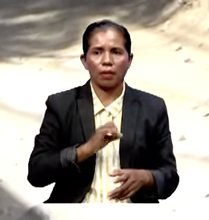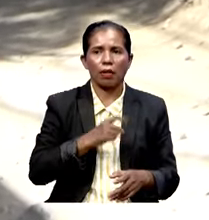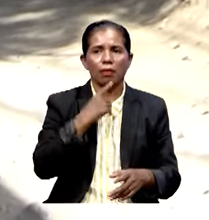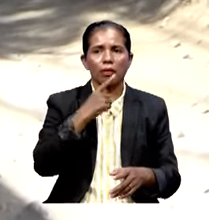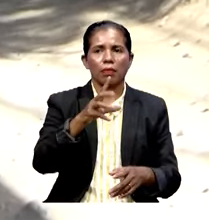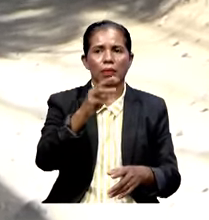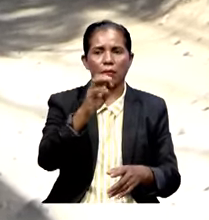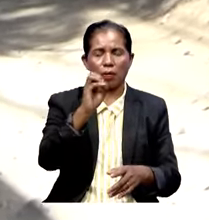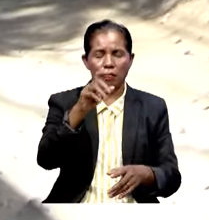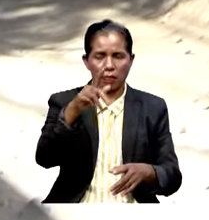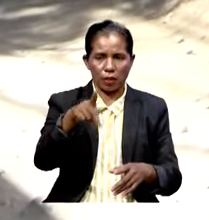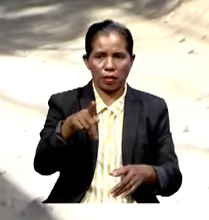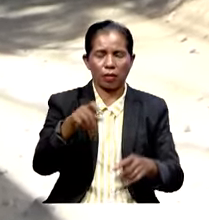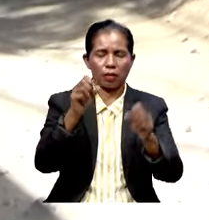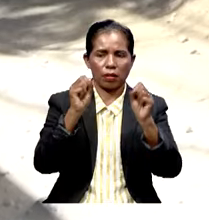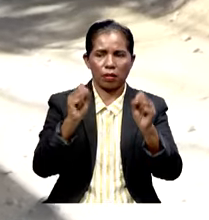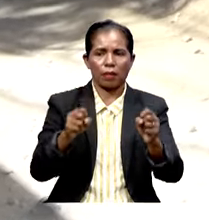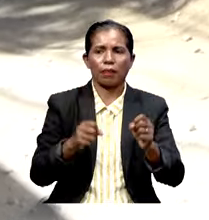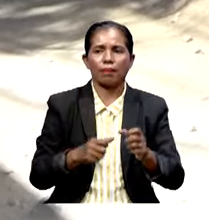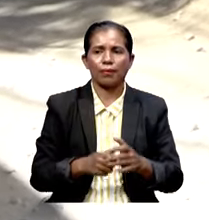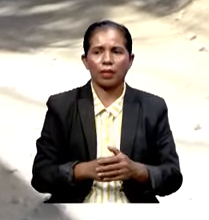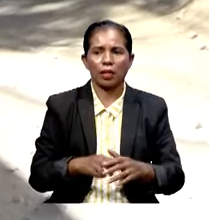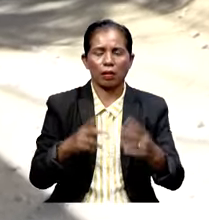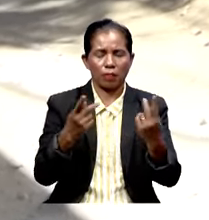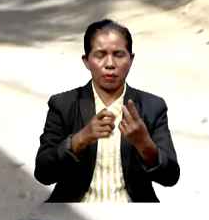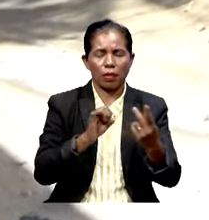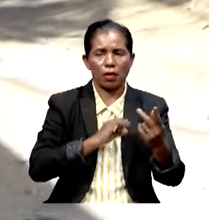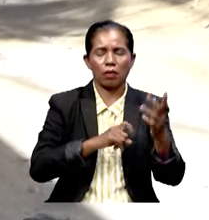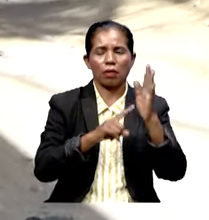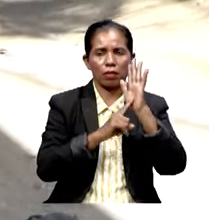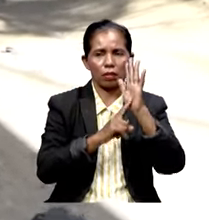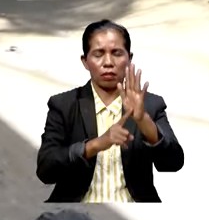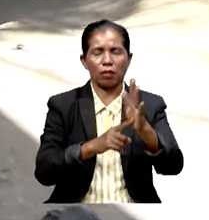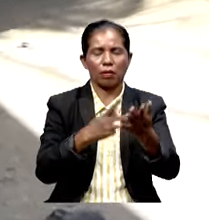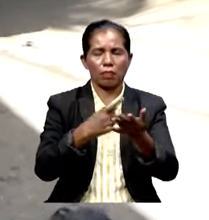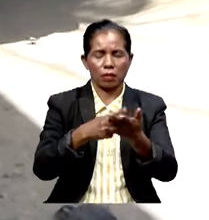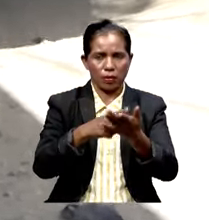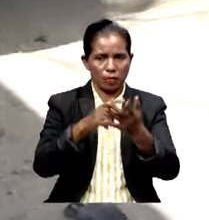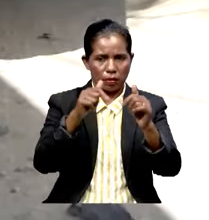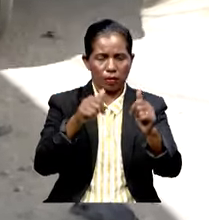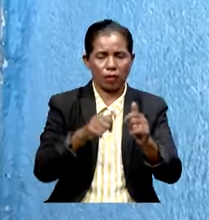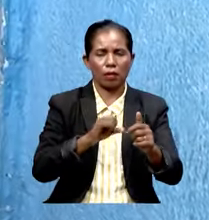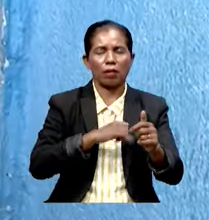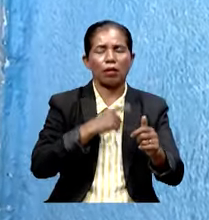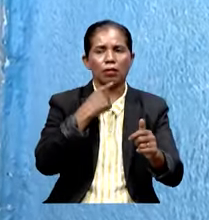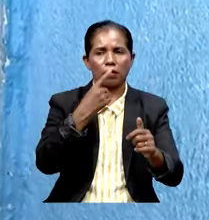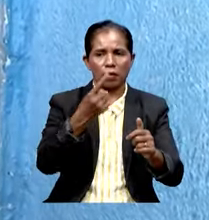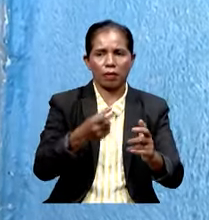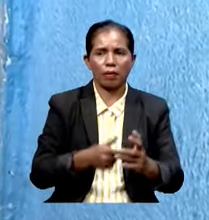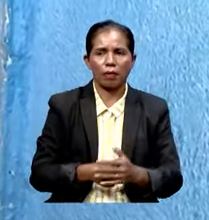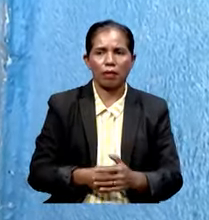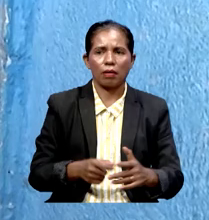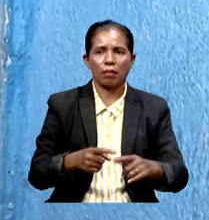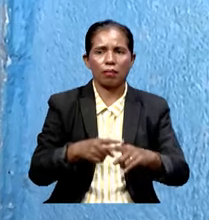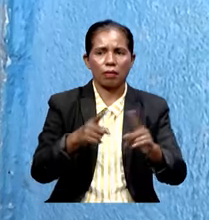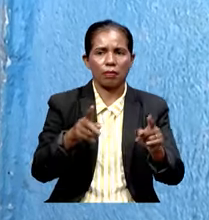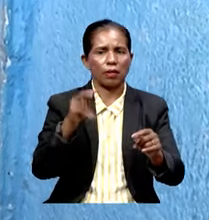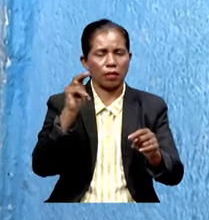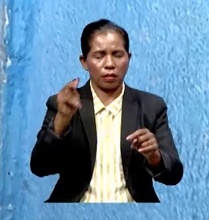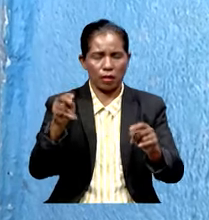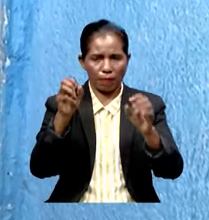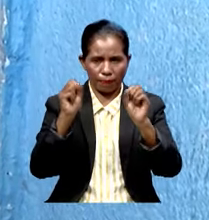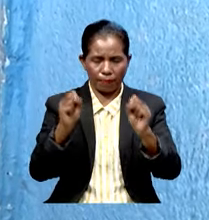obras publikas para tu hanya kompanya hau hatu tiana hanya proposta makita nene hau atu riza mai be nia bele